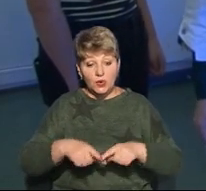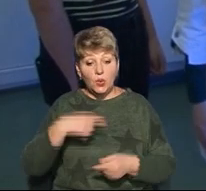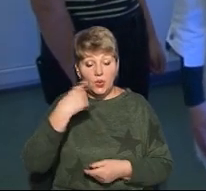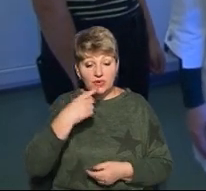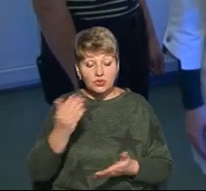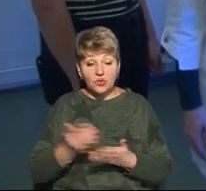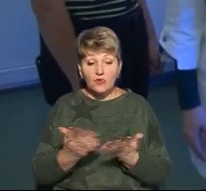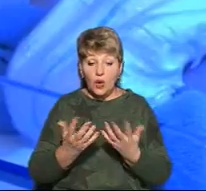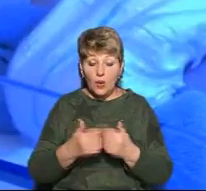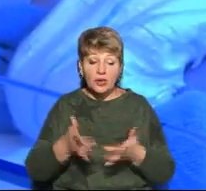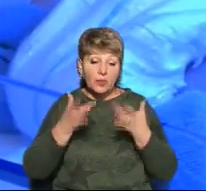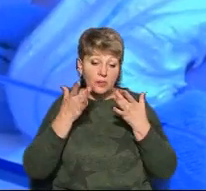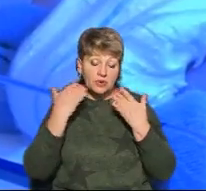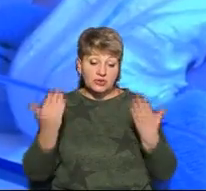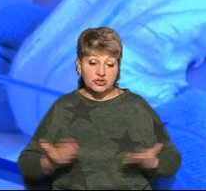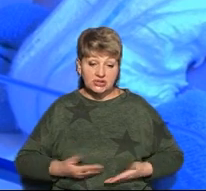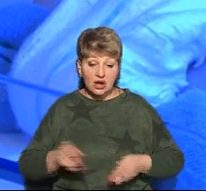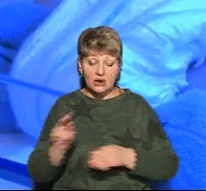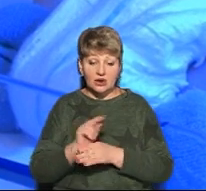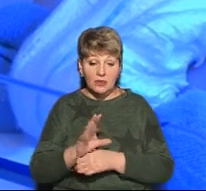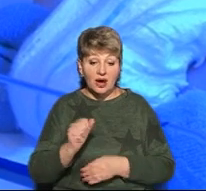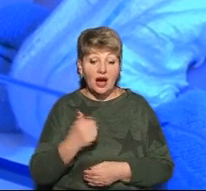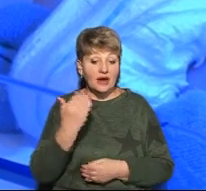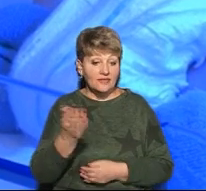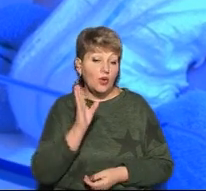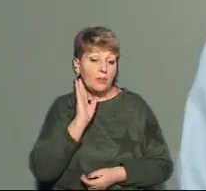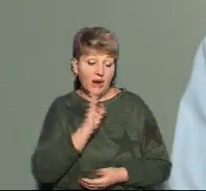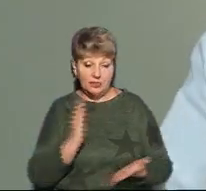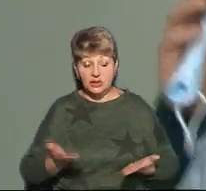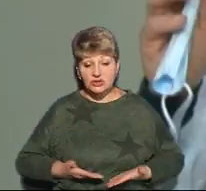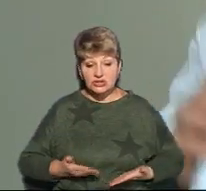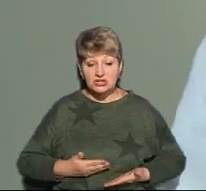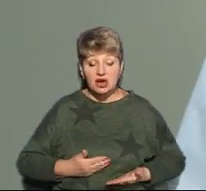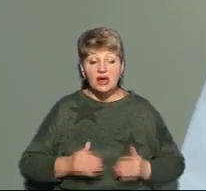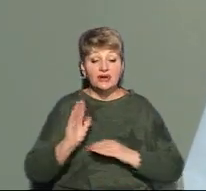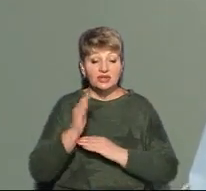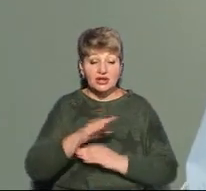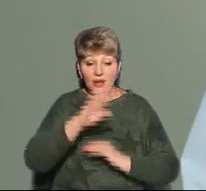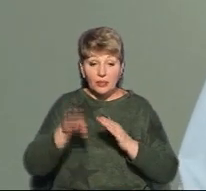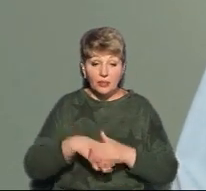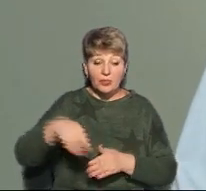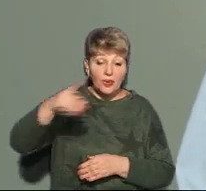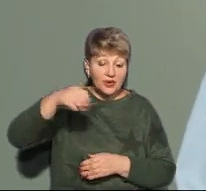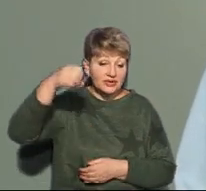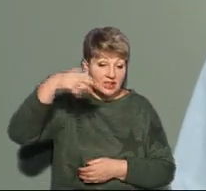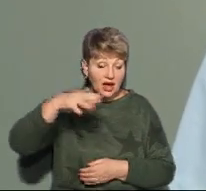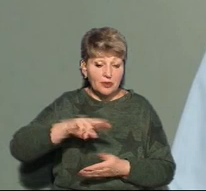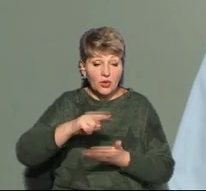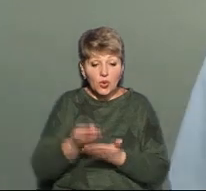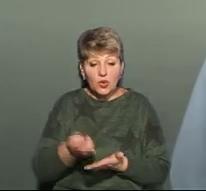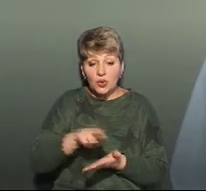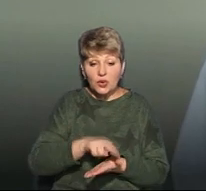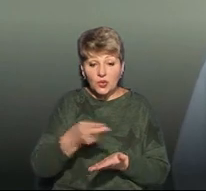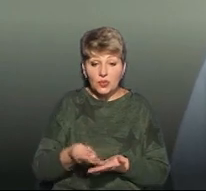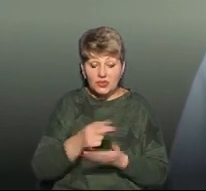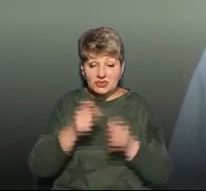говорить, нове обладнання полегшить дитині лікування, а його мамі – життя. Дитина під цією лампою, дитина крутиться, вертиться, вона знімає з себе